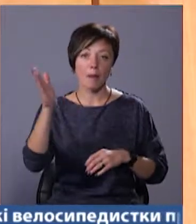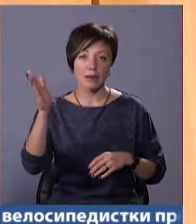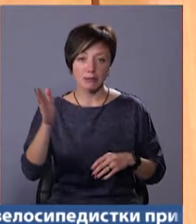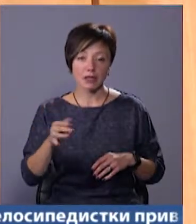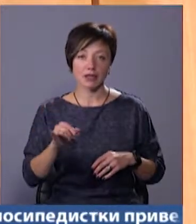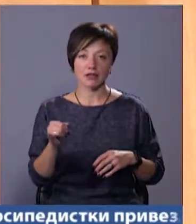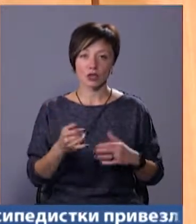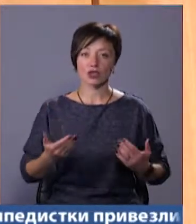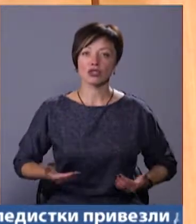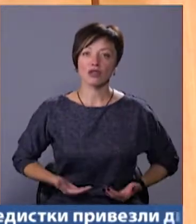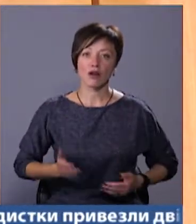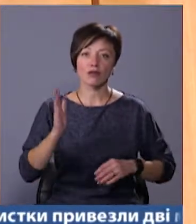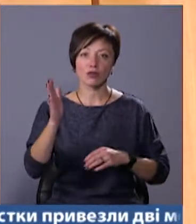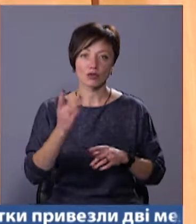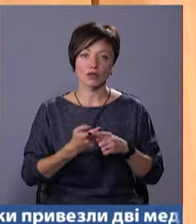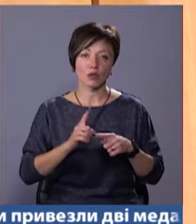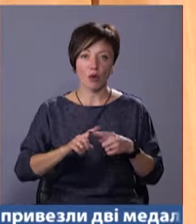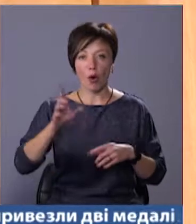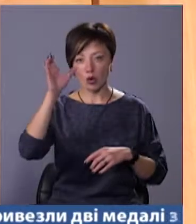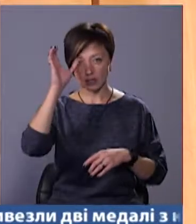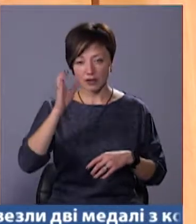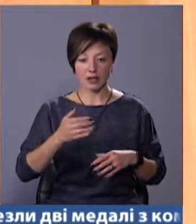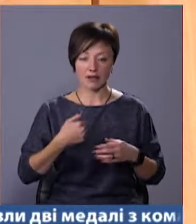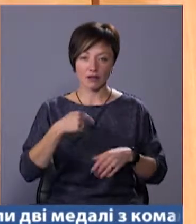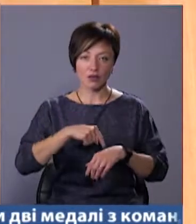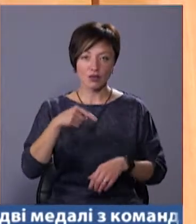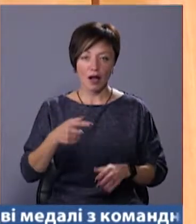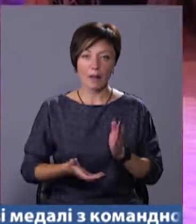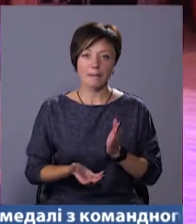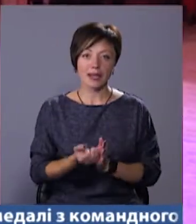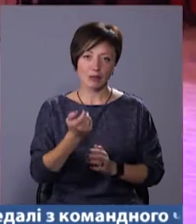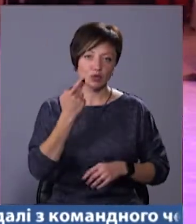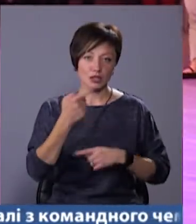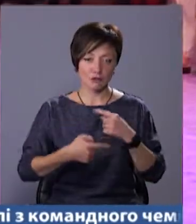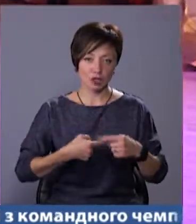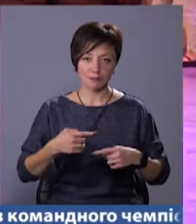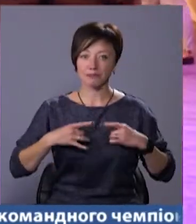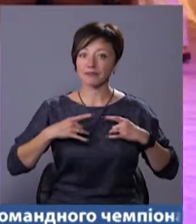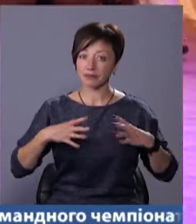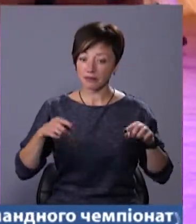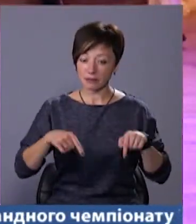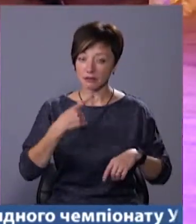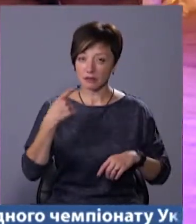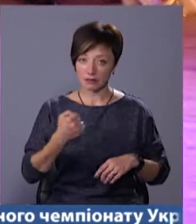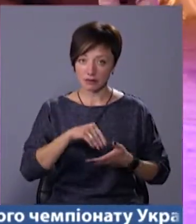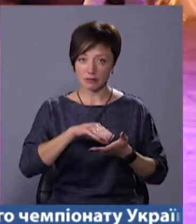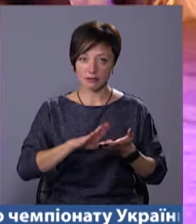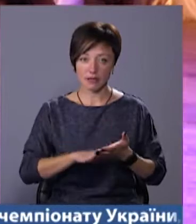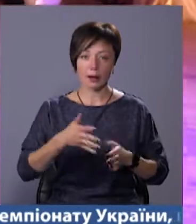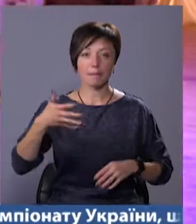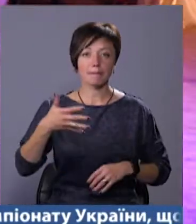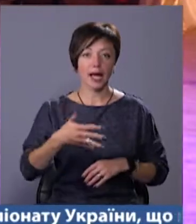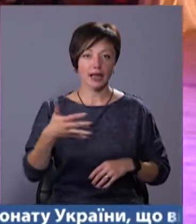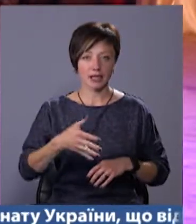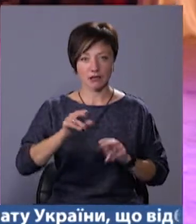і живемо вдовго для того, аби освіта від нас відчувала підтримку завжди. Професійне свято цієї неділі відзначатимуть майже 5